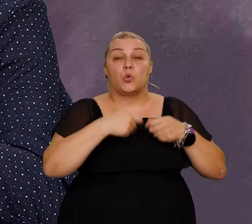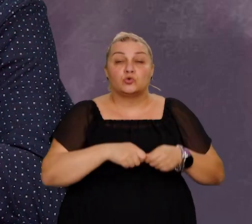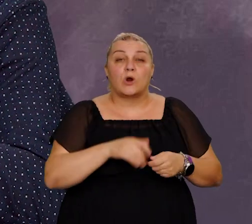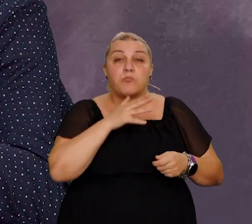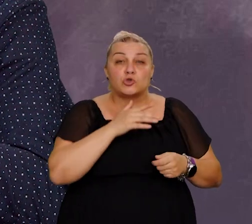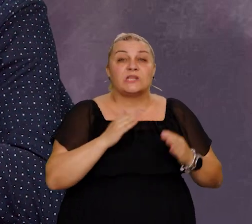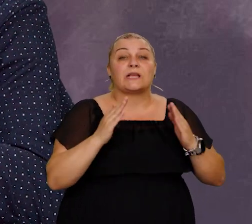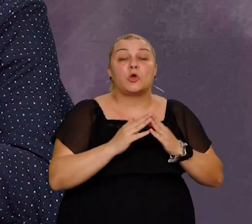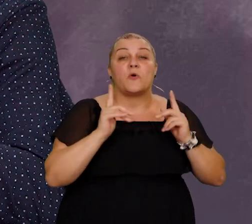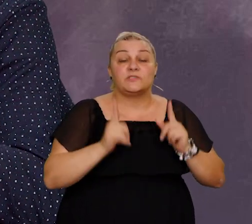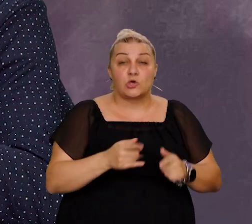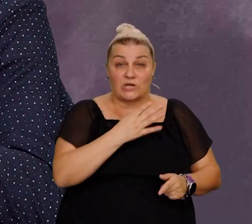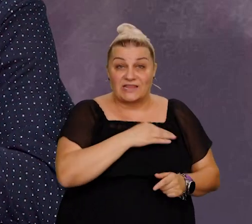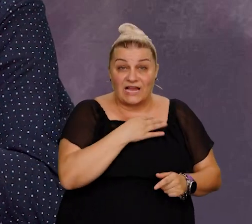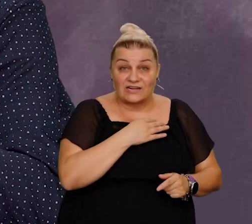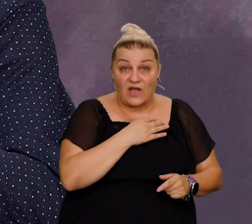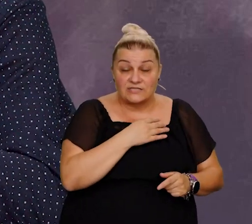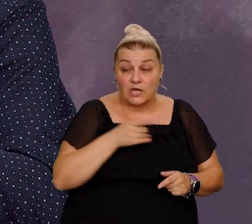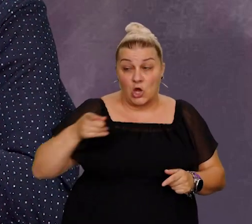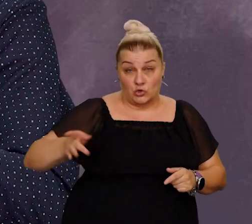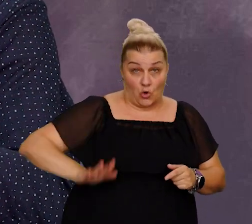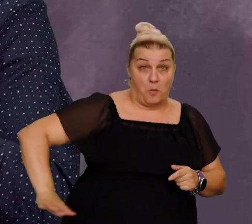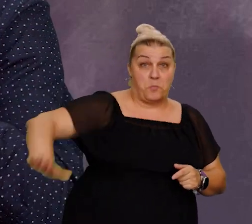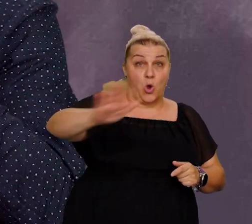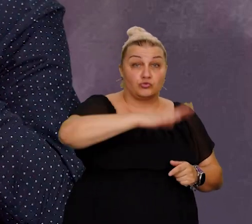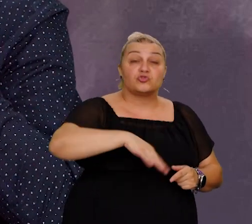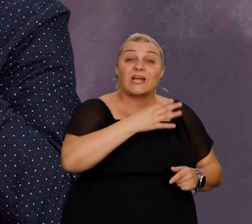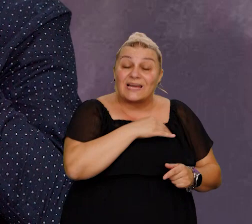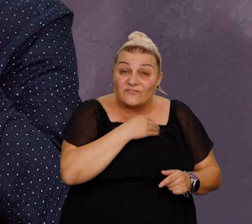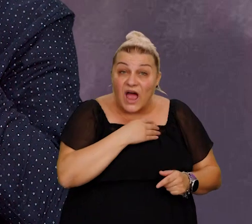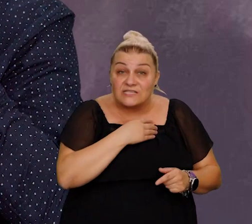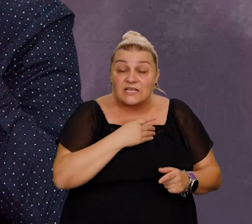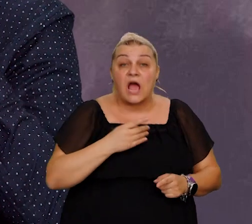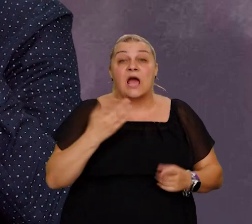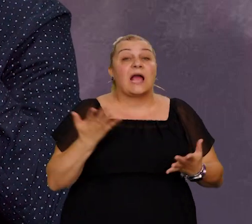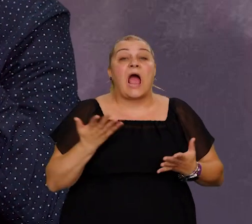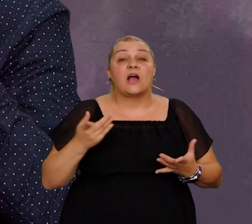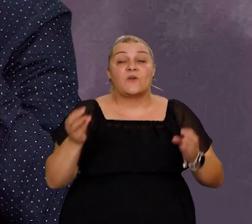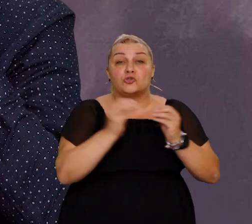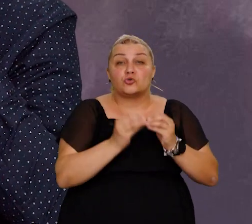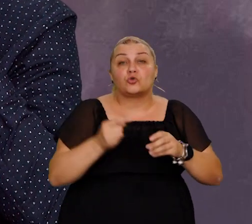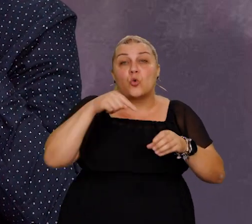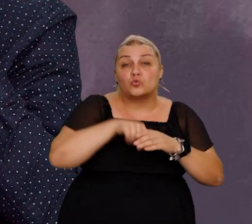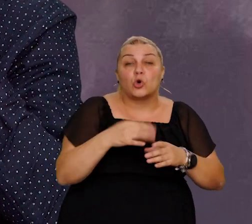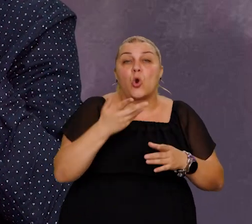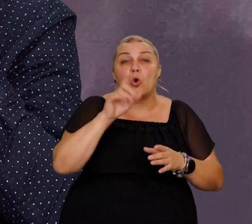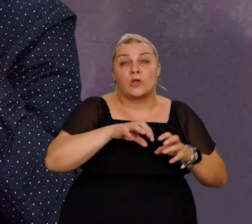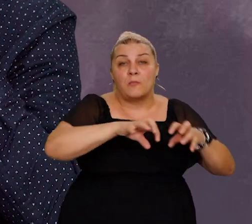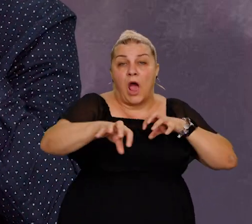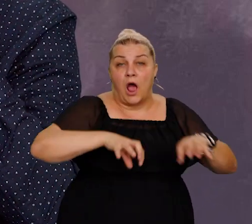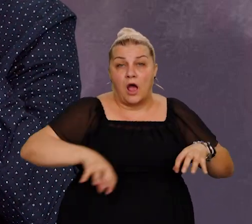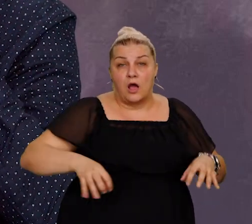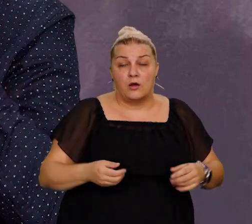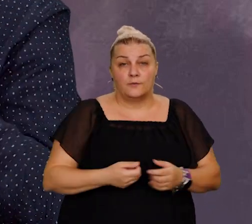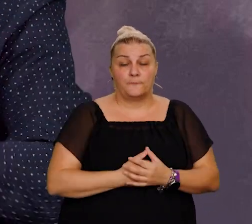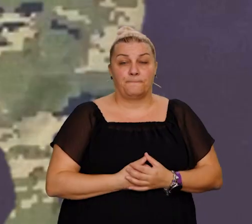Bošnjaka branitelja Domovinskog rata Hrvatske. Je li ona djeluje na cijelom prostoru Republike Hrvatske? Kakva je struktura organizacije? Koliko imate ogranaka i